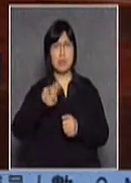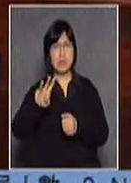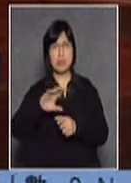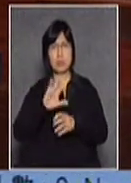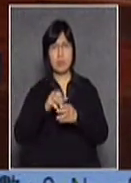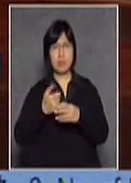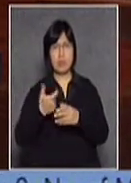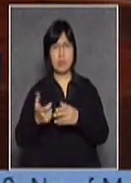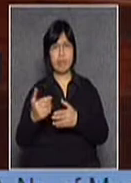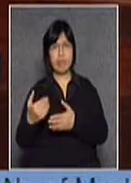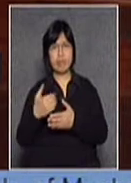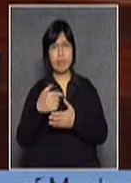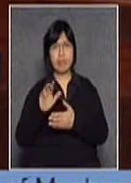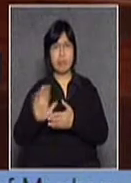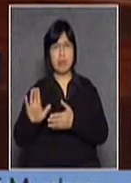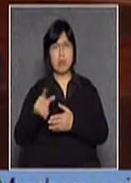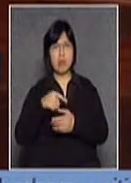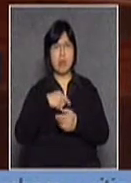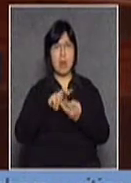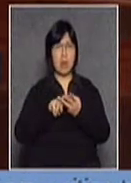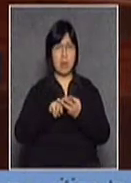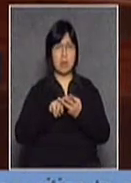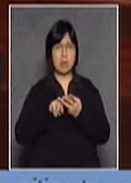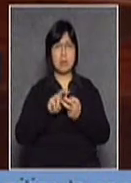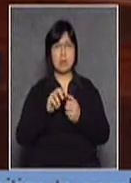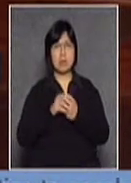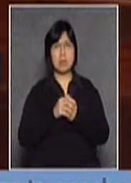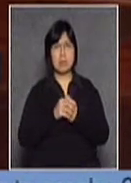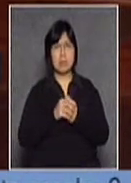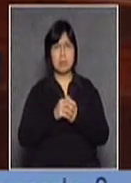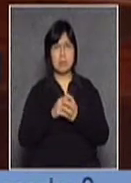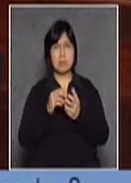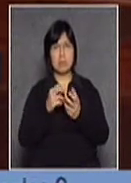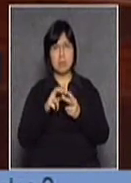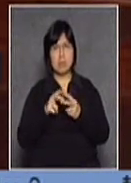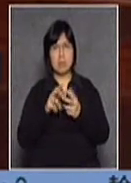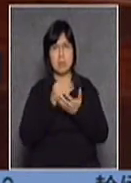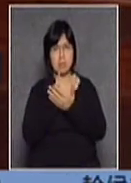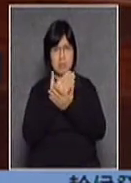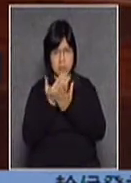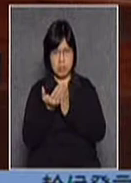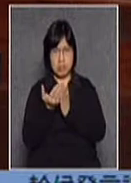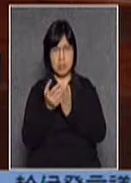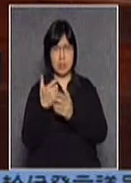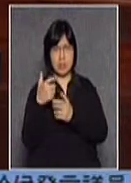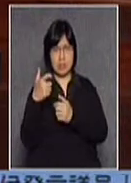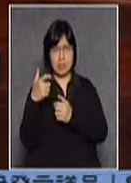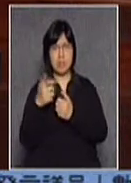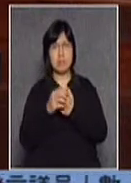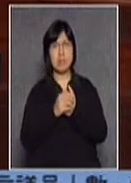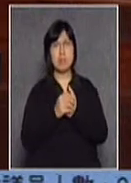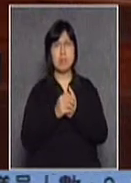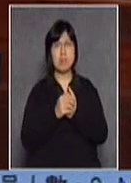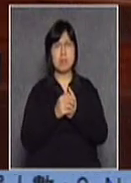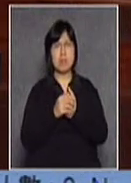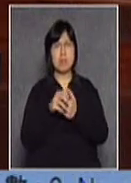啦，亞視就係呢啲嘅各種嘅呢個資金，深